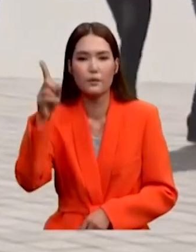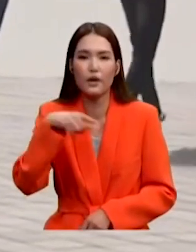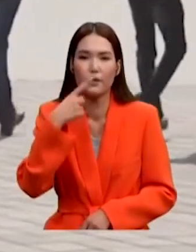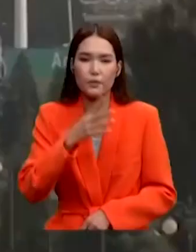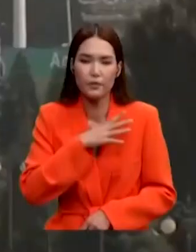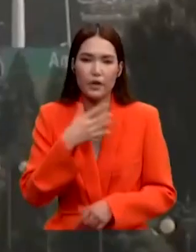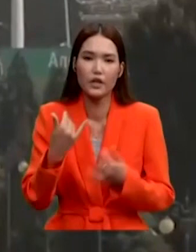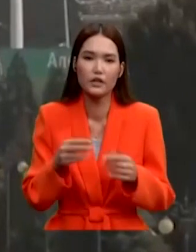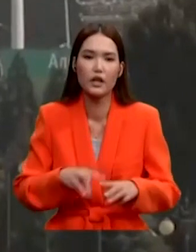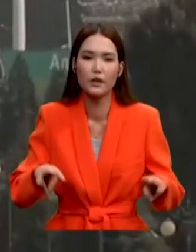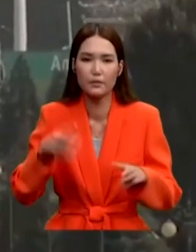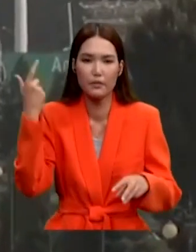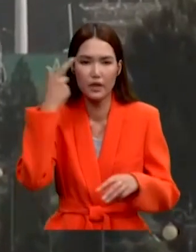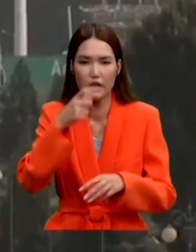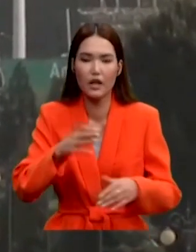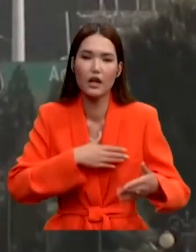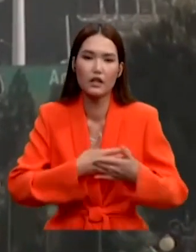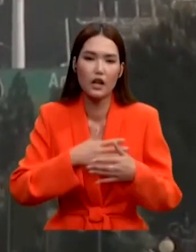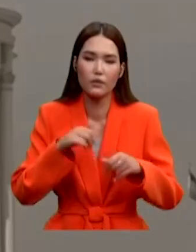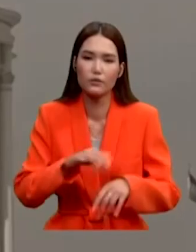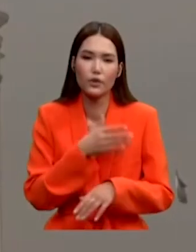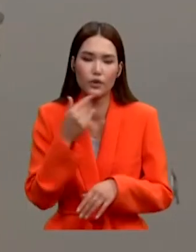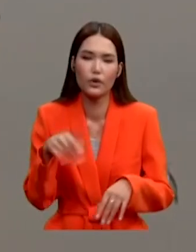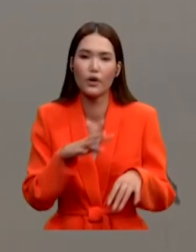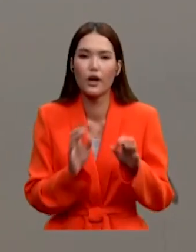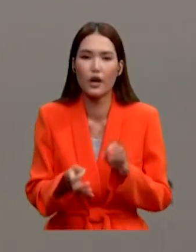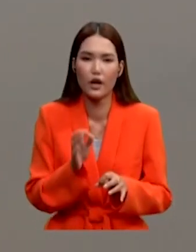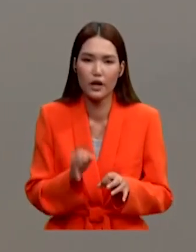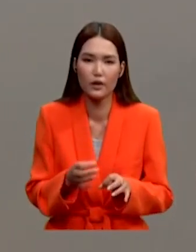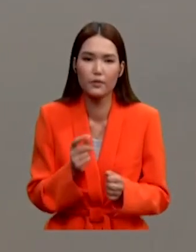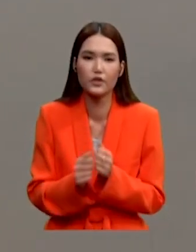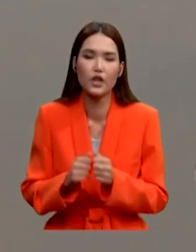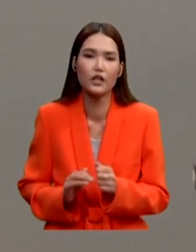министерство к данному проекту отношения не имеет. Его реализует частная компания.